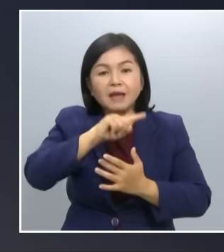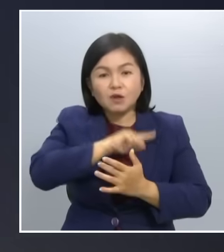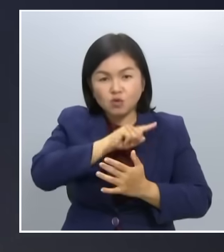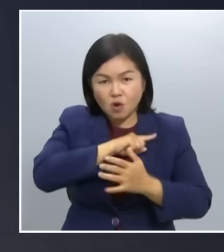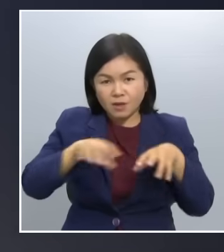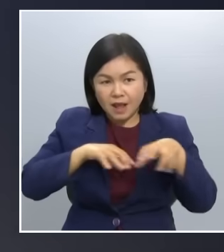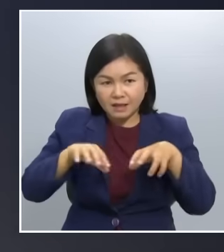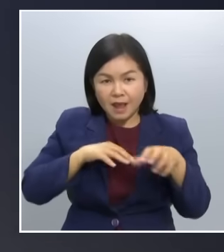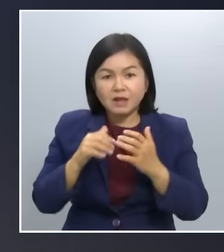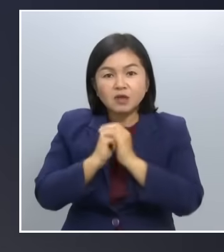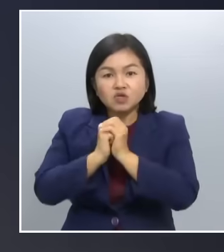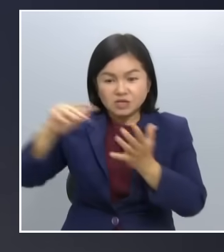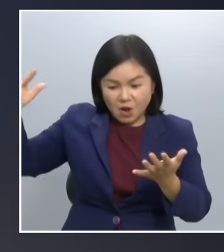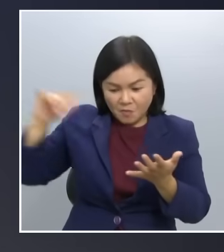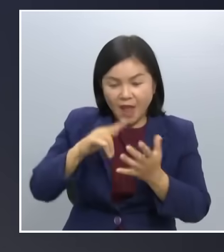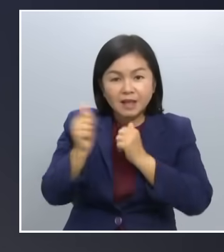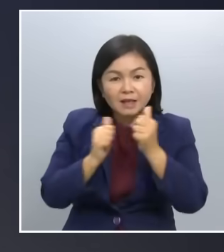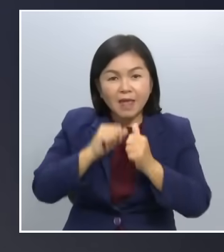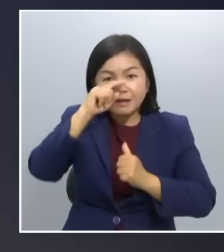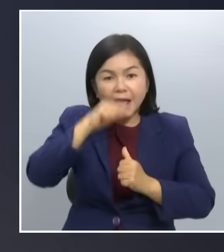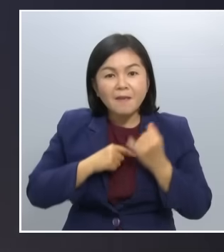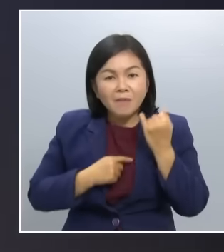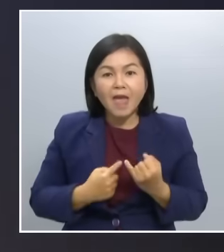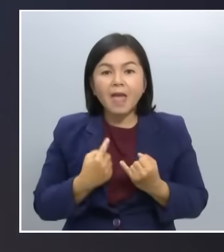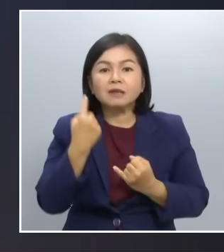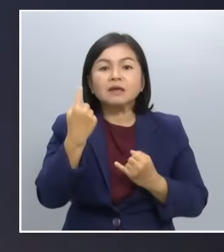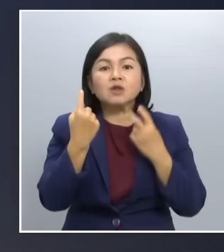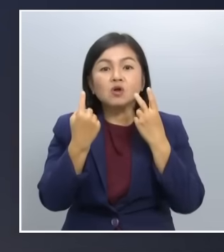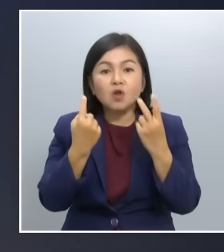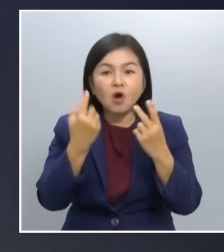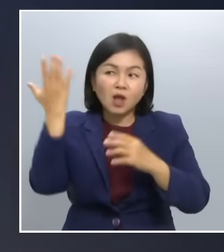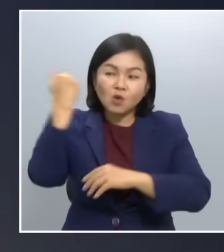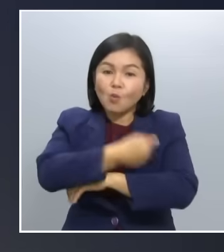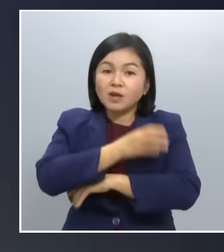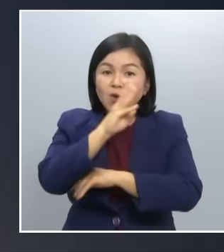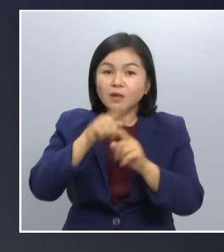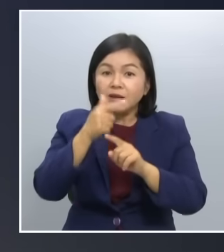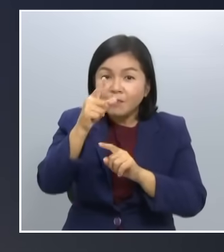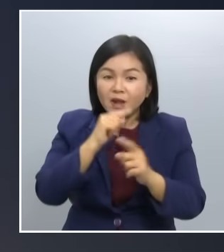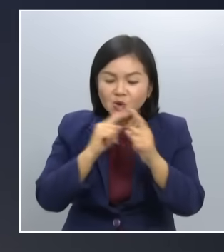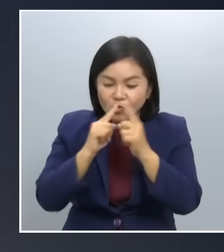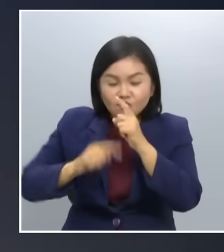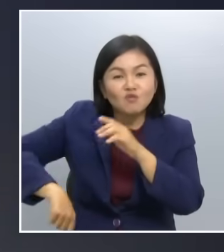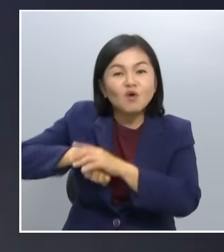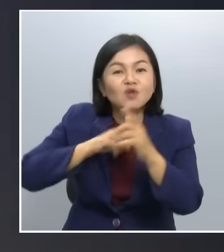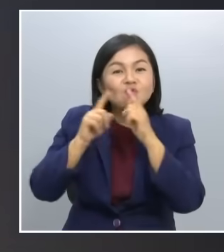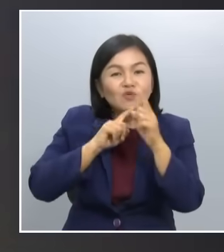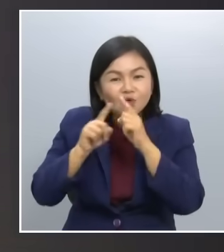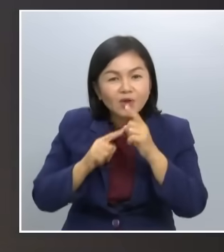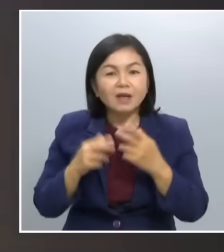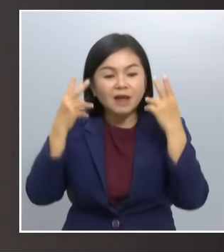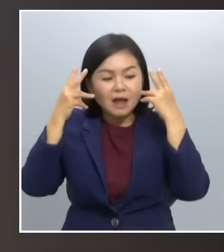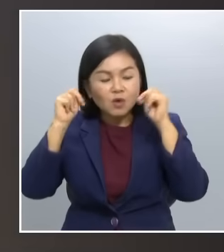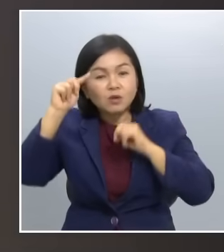มังคลาและแพ้ทีมชาติจีนไป1ประตูต่อ2 เมื่อวันที่16พฤศจิกายนที่ผ่านมา พอบอลเขาคุยกันเลยนะ ใช่ค่ะคือนายกเศรษฐา